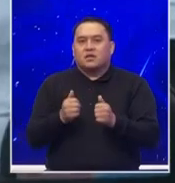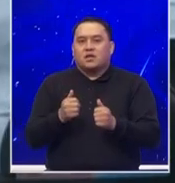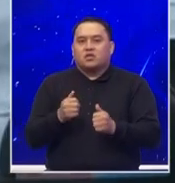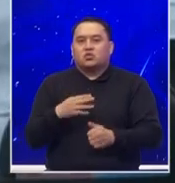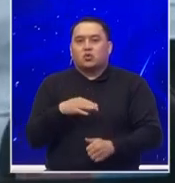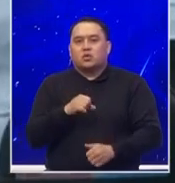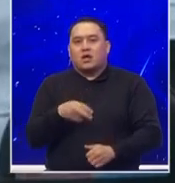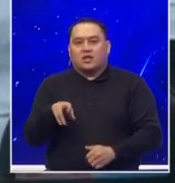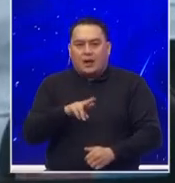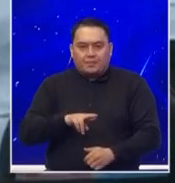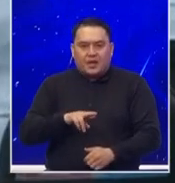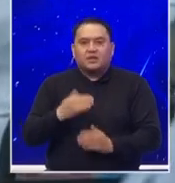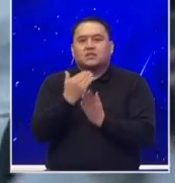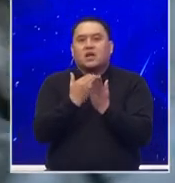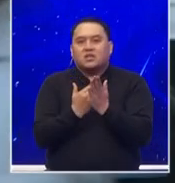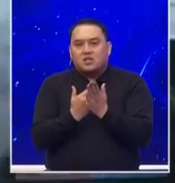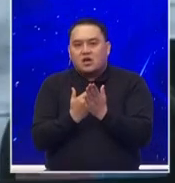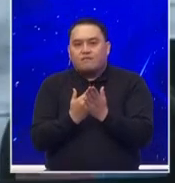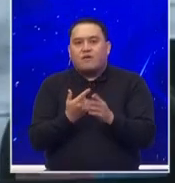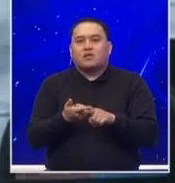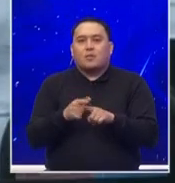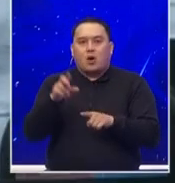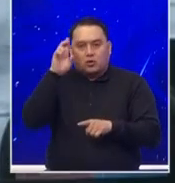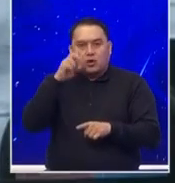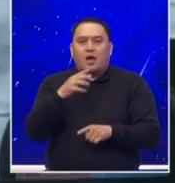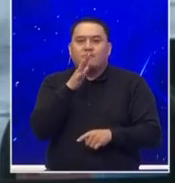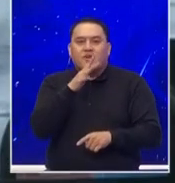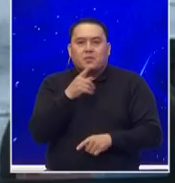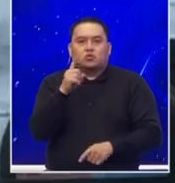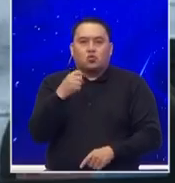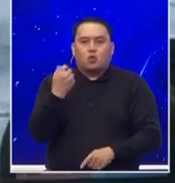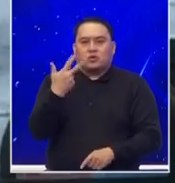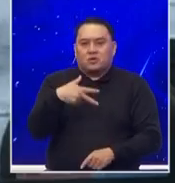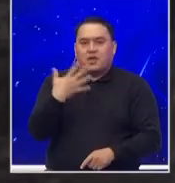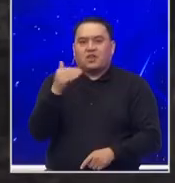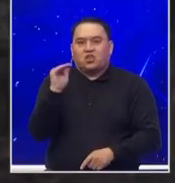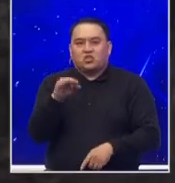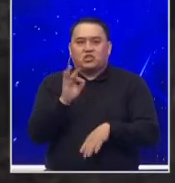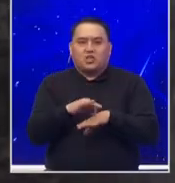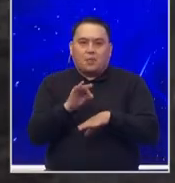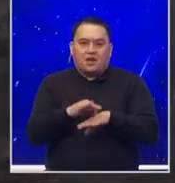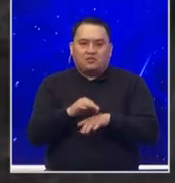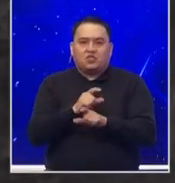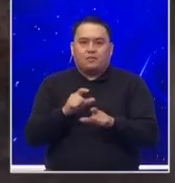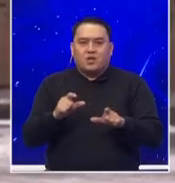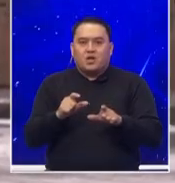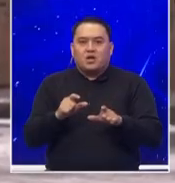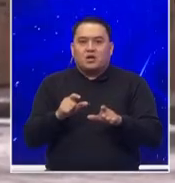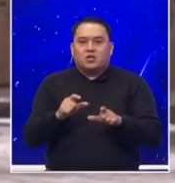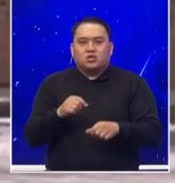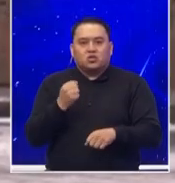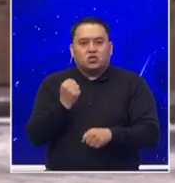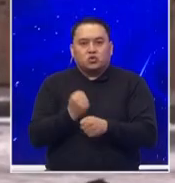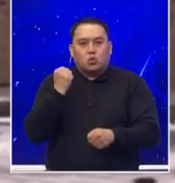в соседней Шотландии. Статистика в этой стране за период пандемии 135 тысяч заболевших.